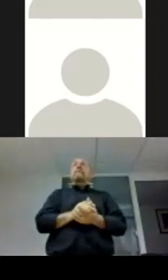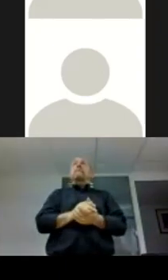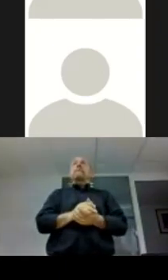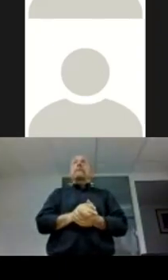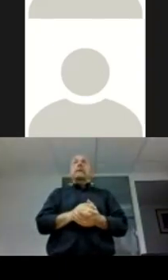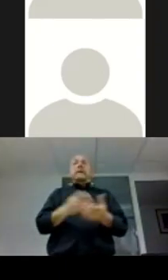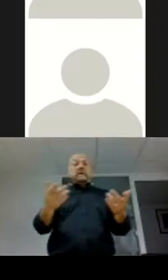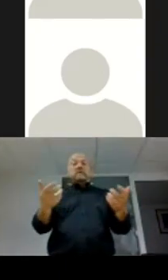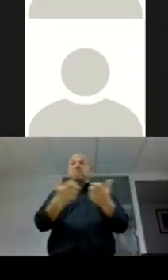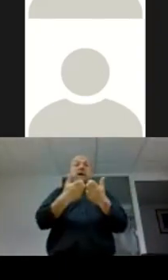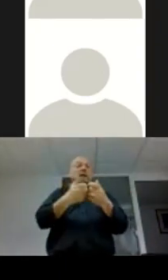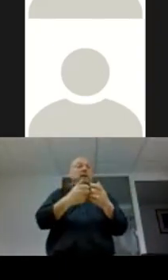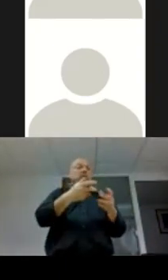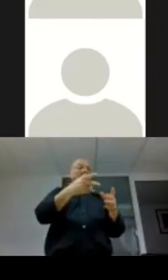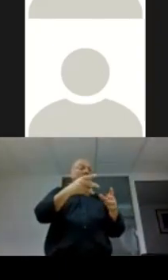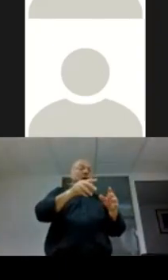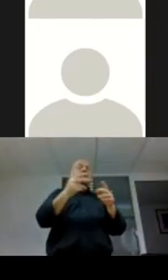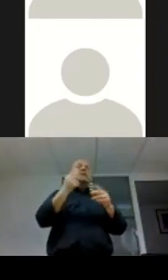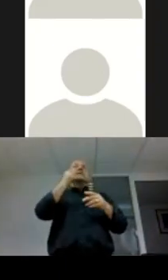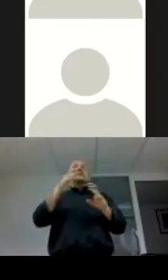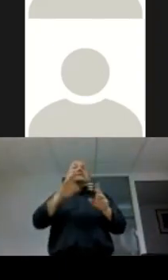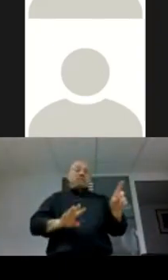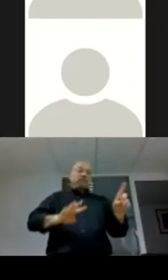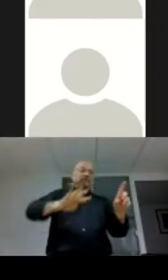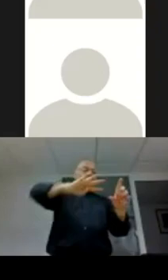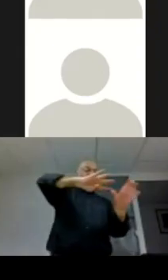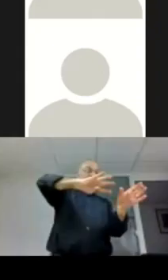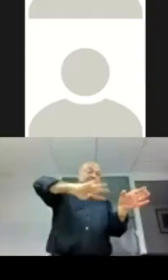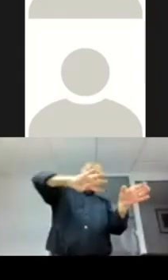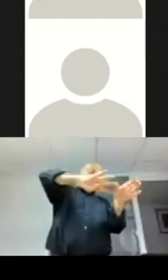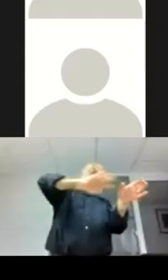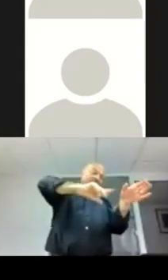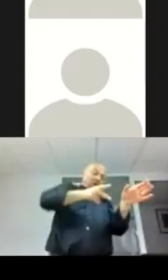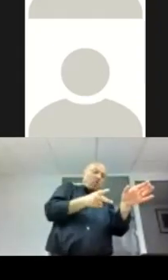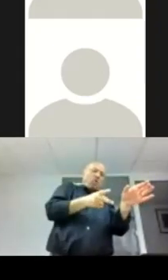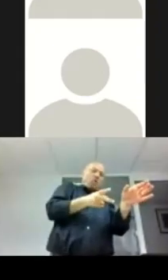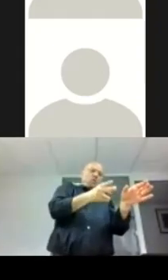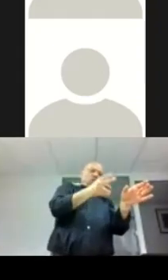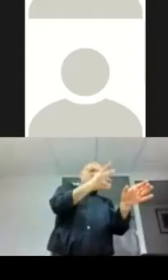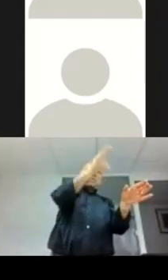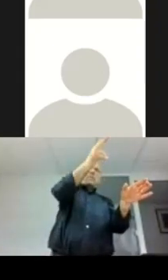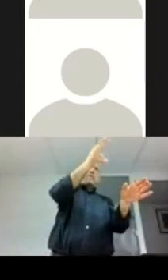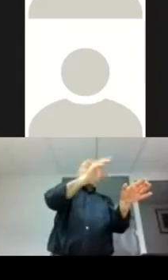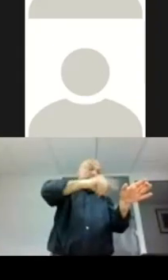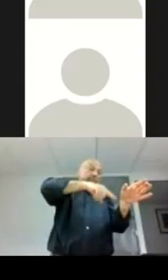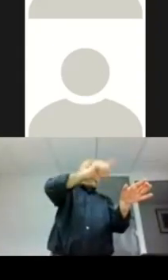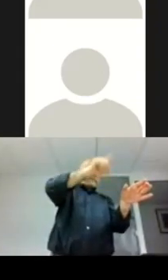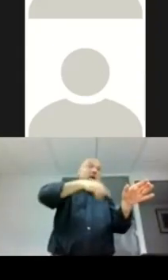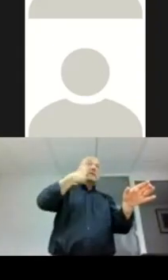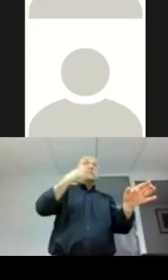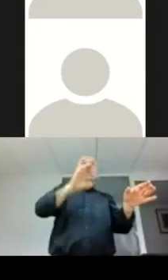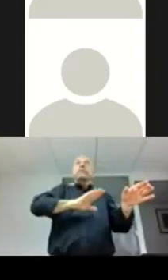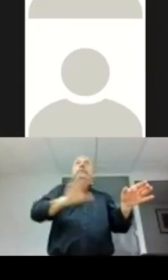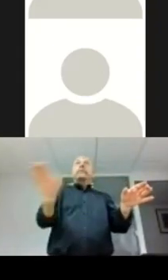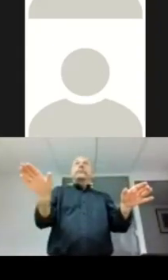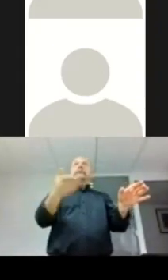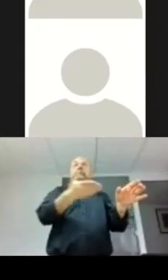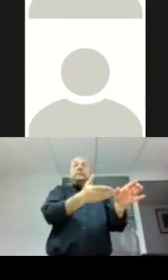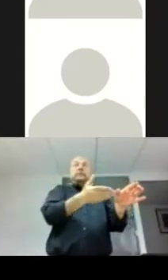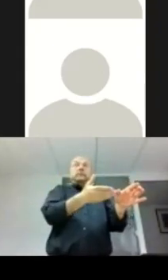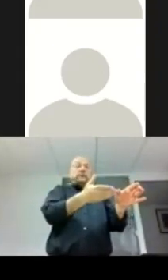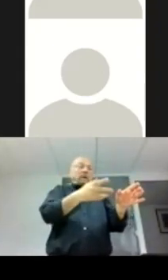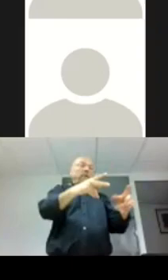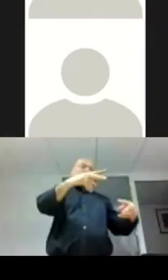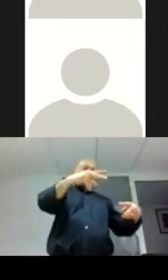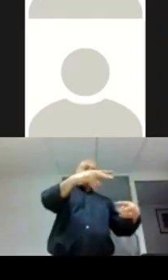vascularisation du côlon. C'est-à-dire qu'il y a des zones, si on les coupe, même si on voit qu'on a 5 cm de marge par